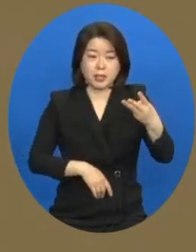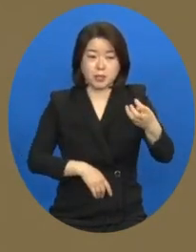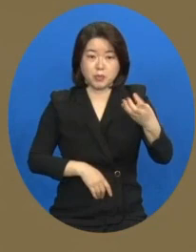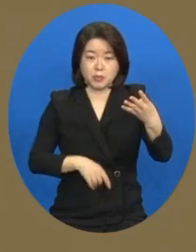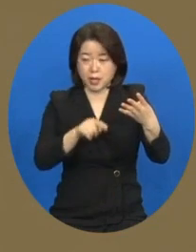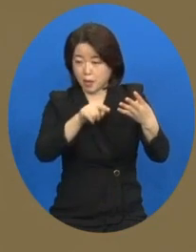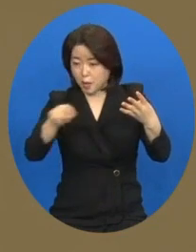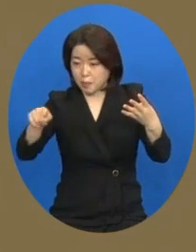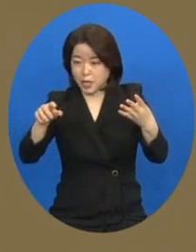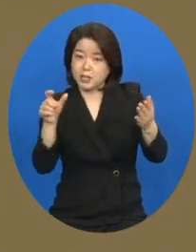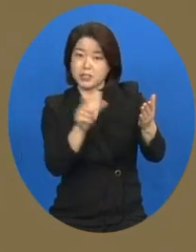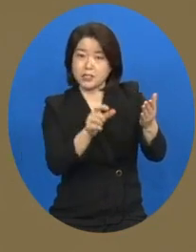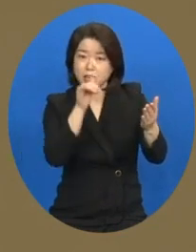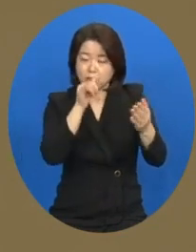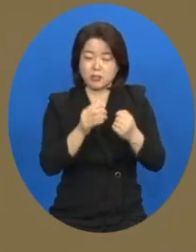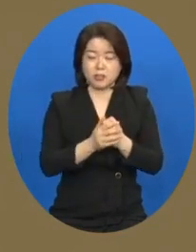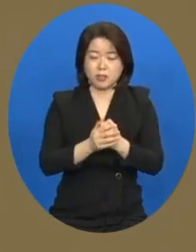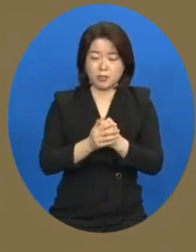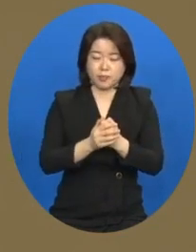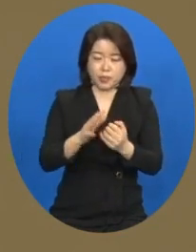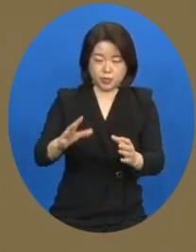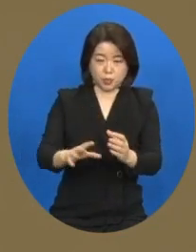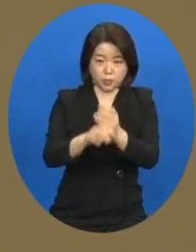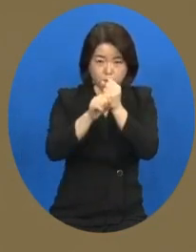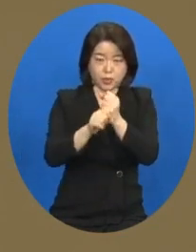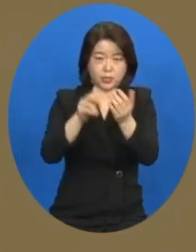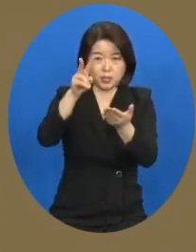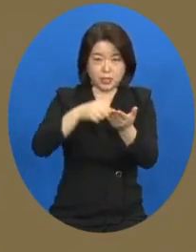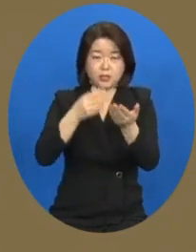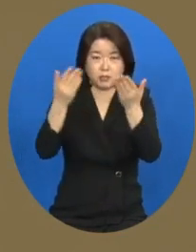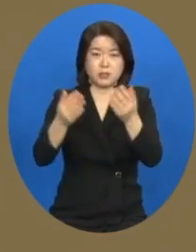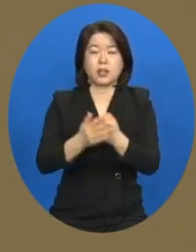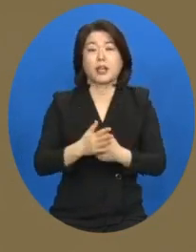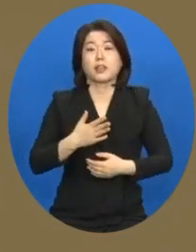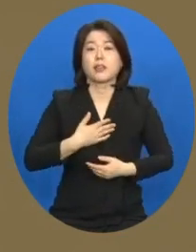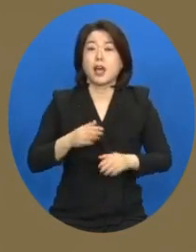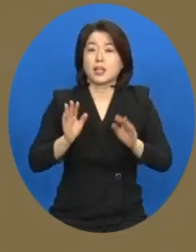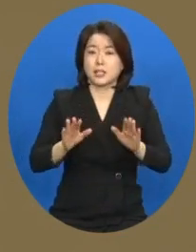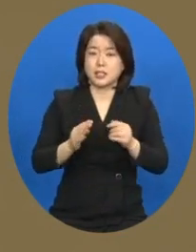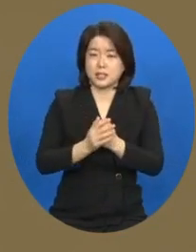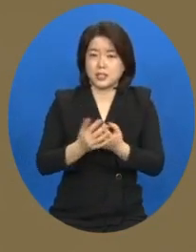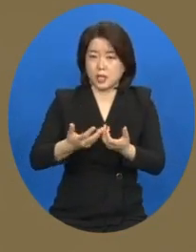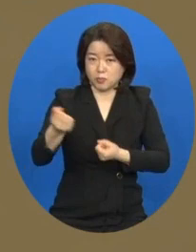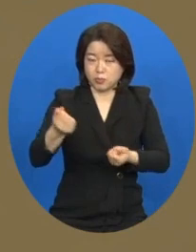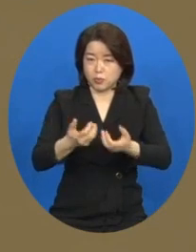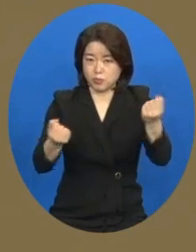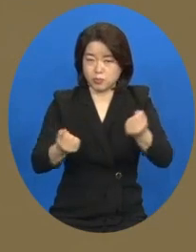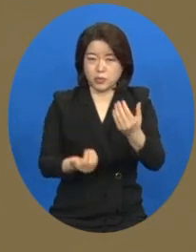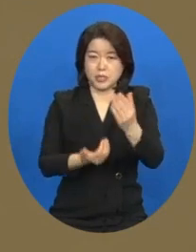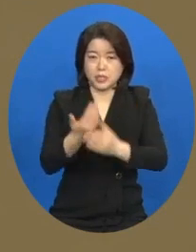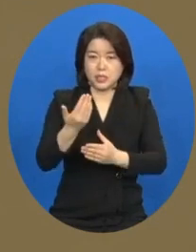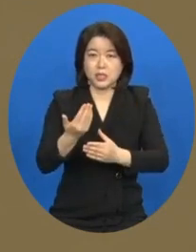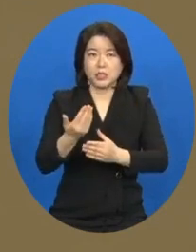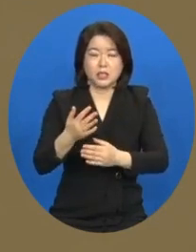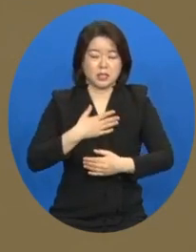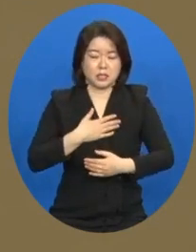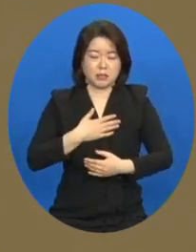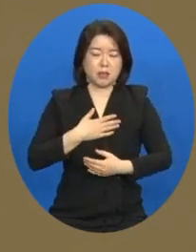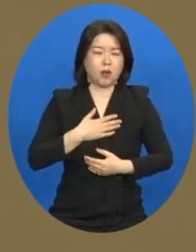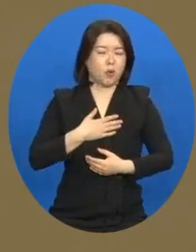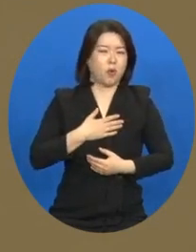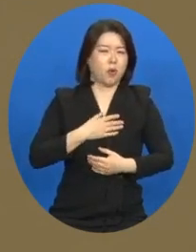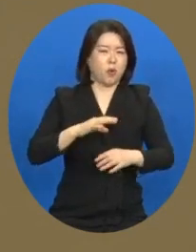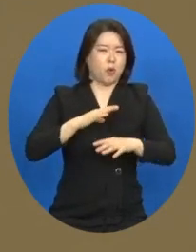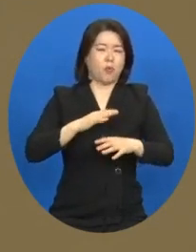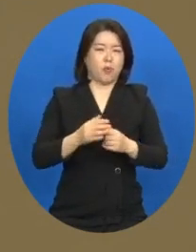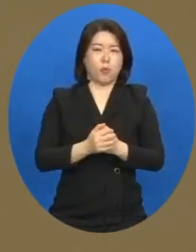134페이지부터 나옵니다. 제가 그 부분을 요약해서 읽어드릴게요. 나는 이제 분열을 일으키기가 두려워졌다.